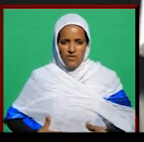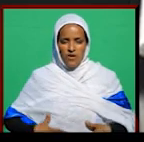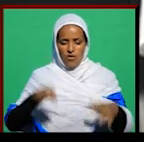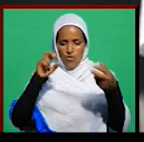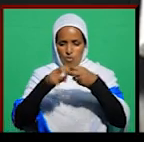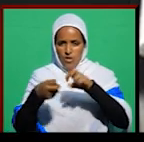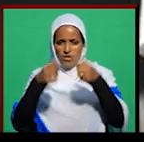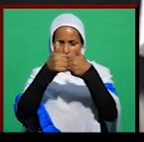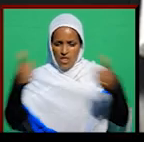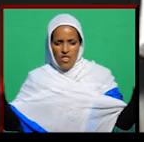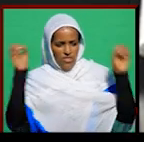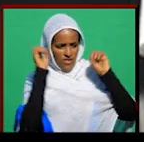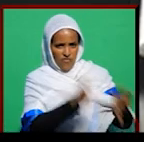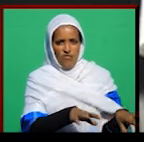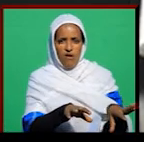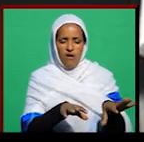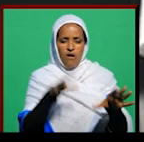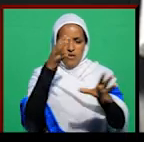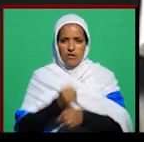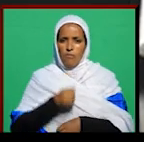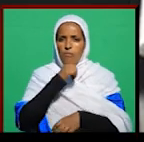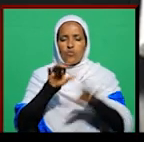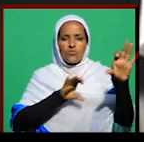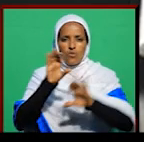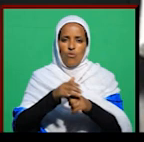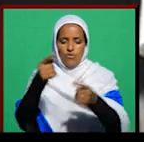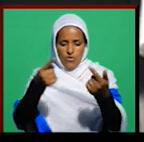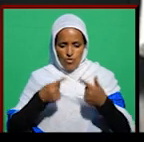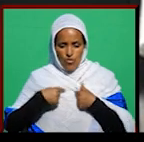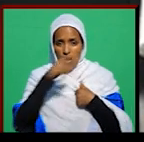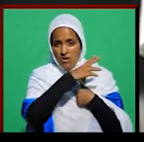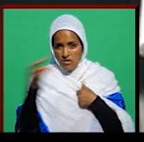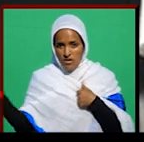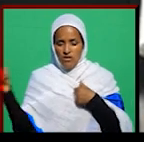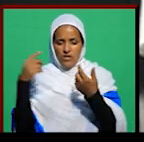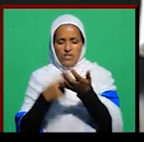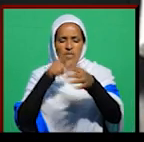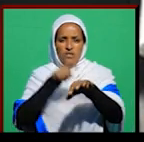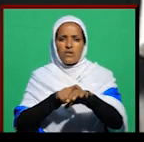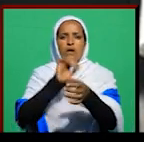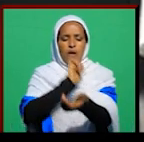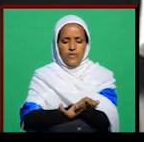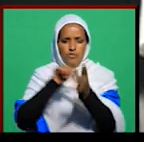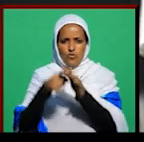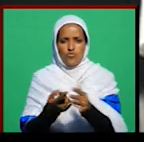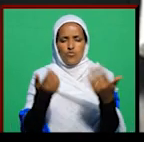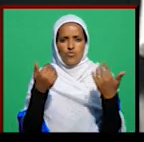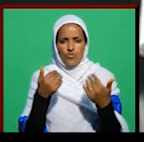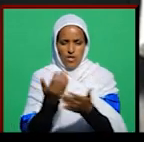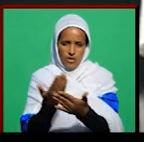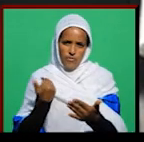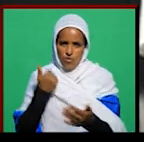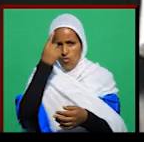ሰውነት ከወገኖቿ ተለይታ ትጥፋ፣ ምድረ ርስትም እንደማትወርስ አድርጎ ነግሮናል እና ከዚያ ጊዜ ከአብርሃም ጀምሮ